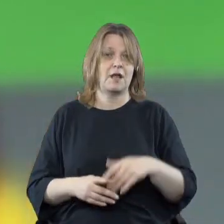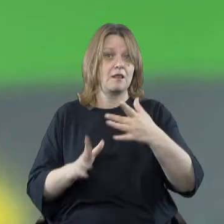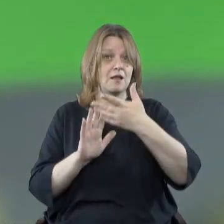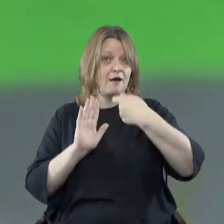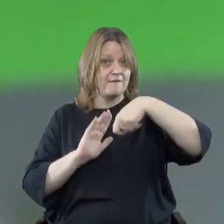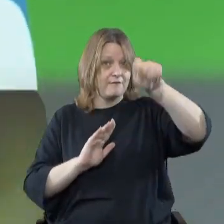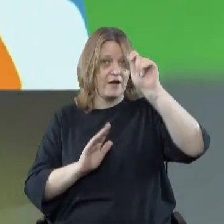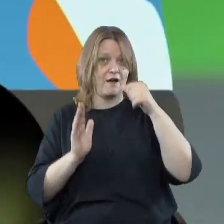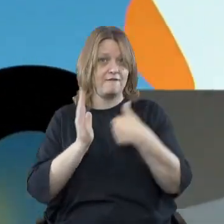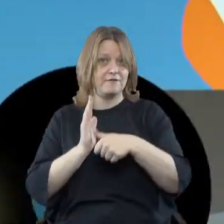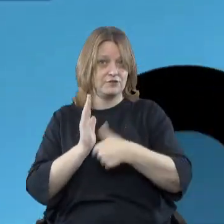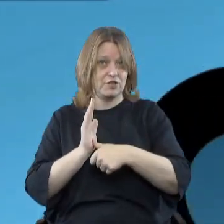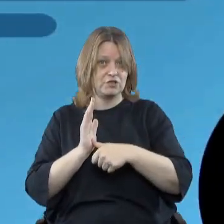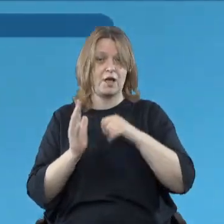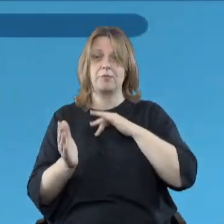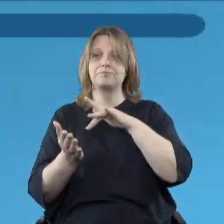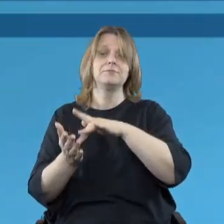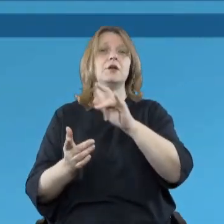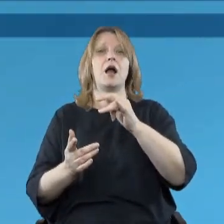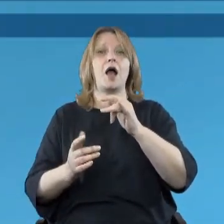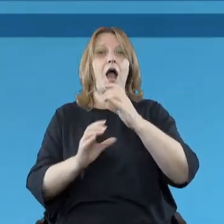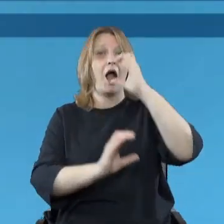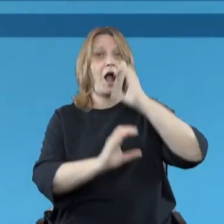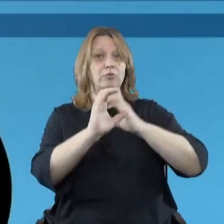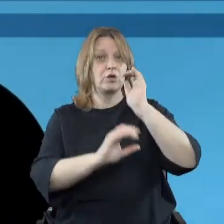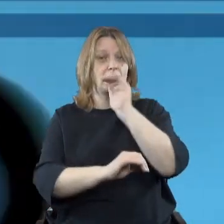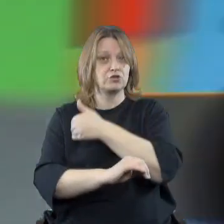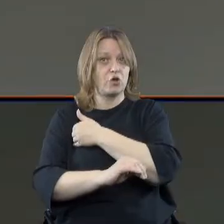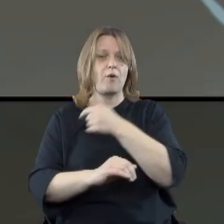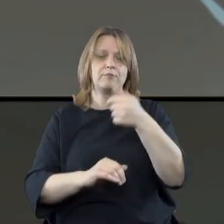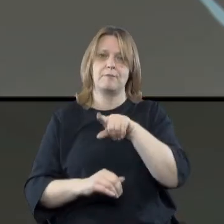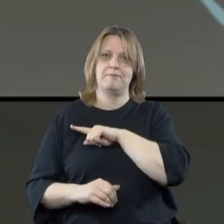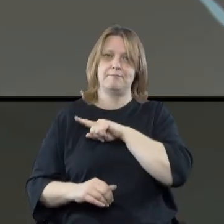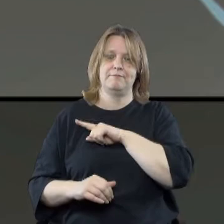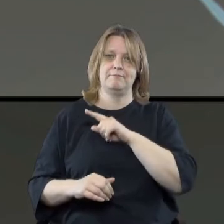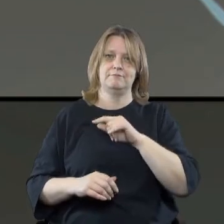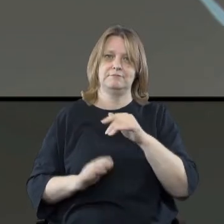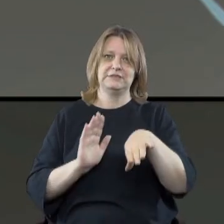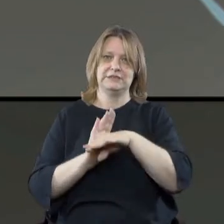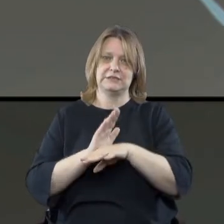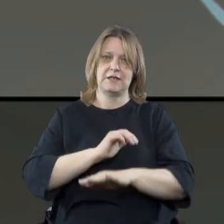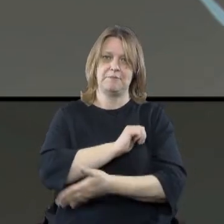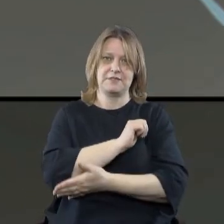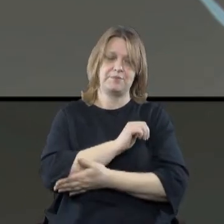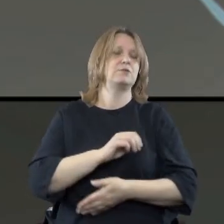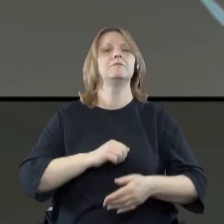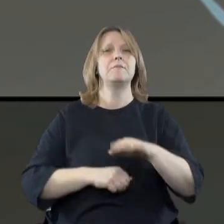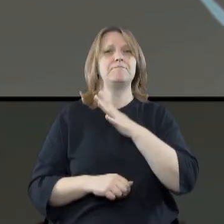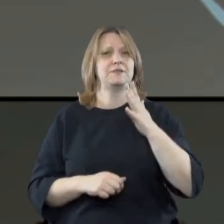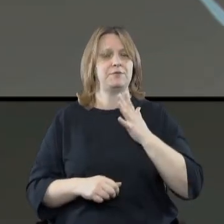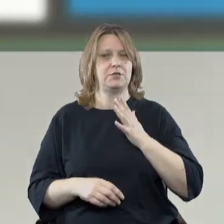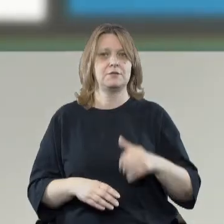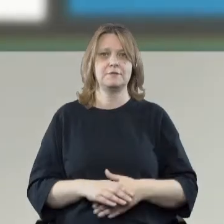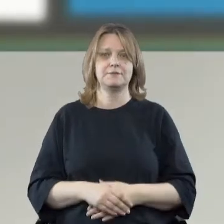Wyjeżdżając na wycieczkę lub dojeżdżając do szkoły autokarem, również musicie pamiętać o zasadach bezpieczeństwa. Oto kilka zasad, które powinieneś